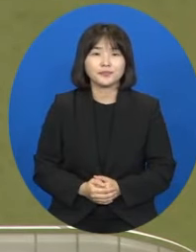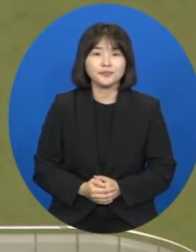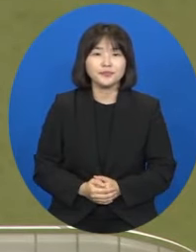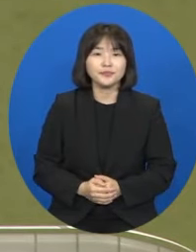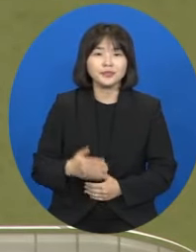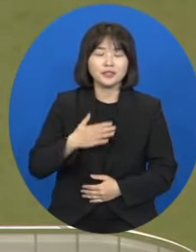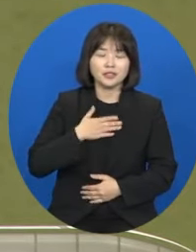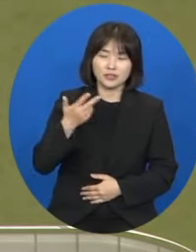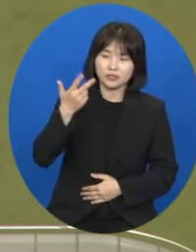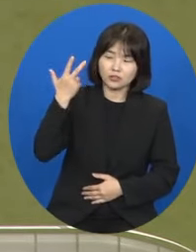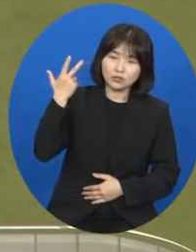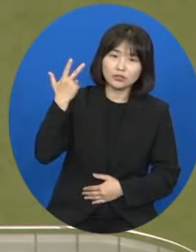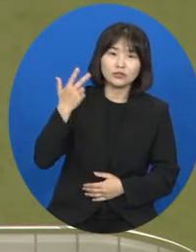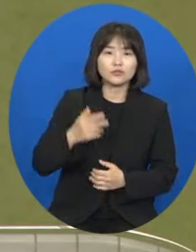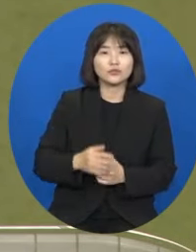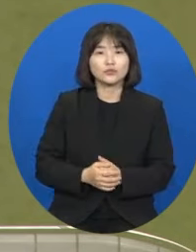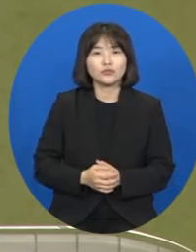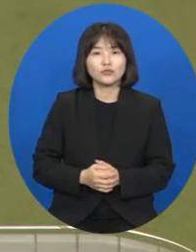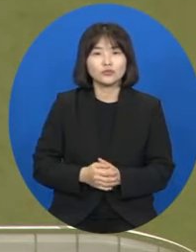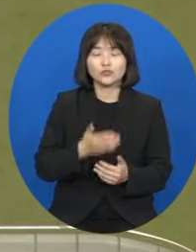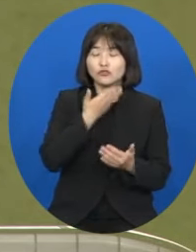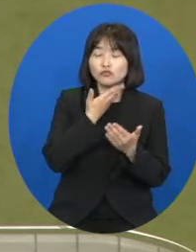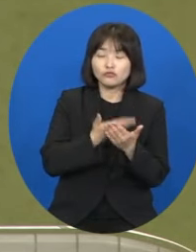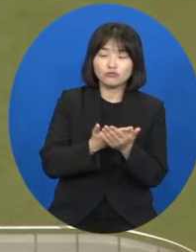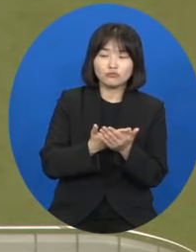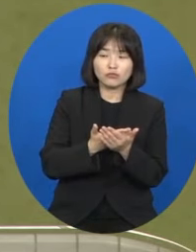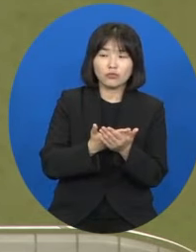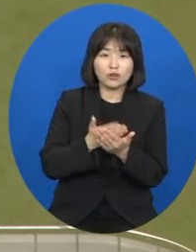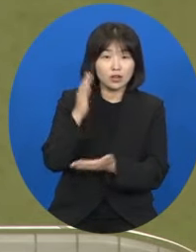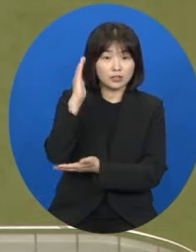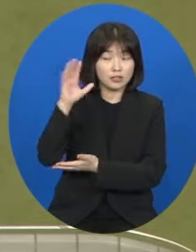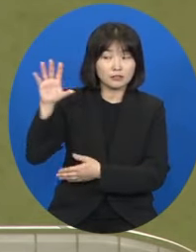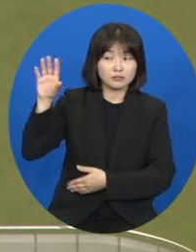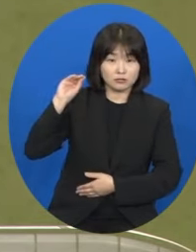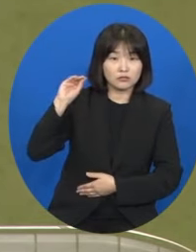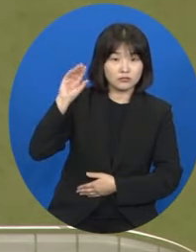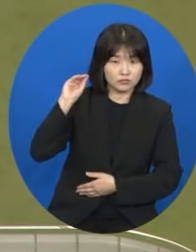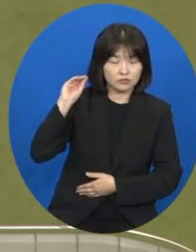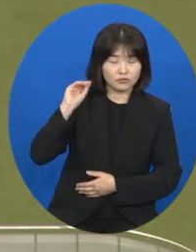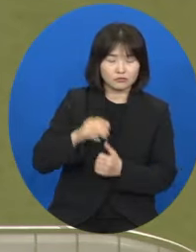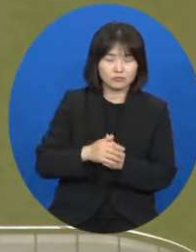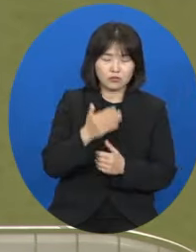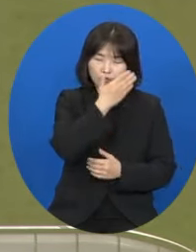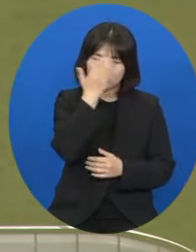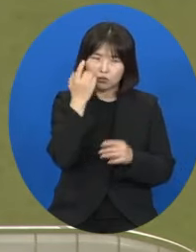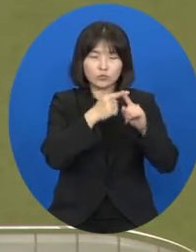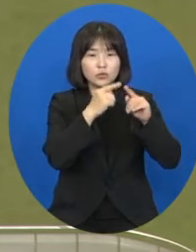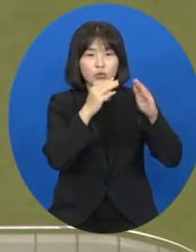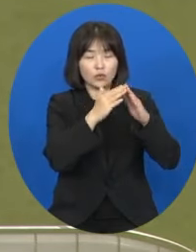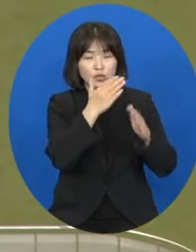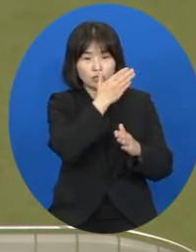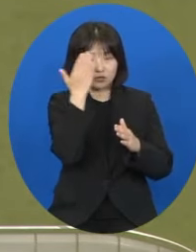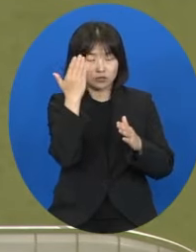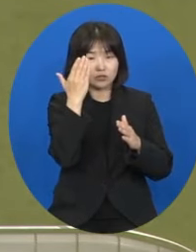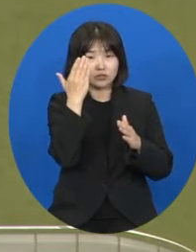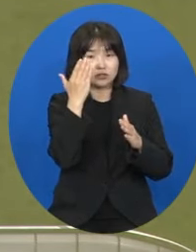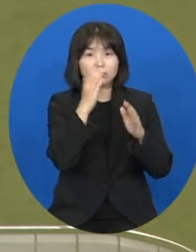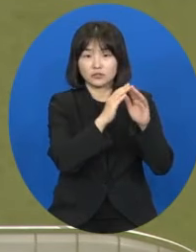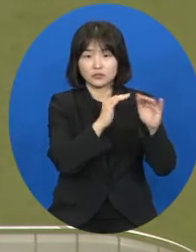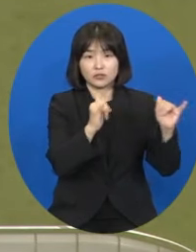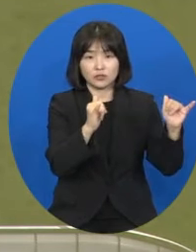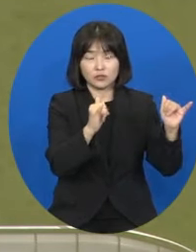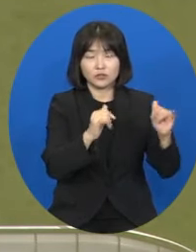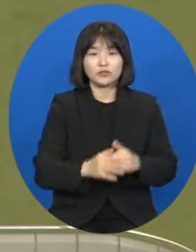제가 지난주에 참 귀한 이야기를 하나 들었습니다. 어떤 우리 젊은이 교회 청년인데